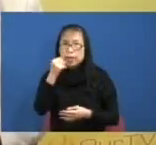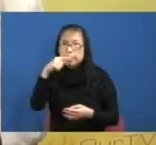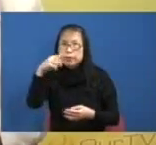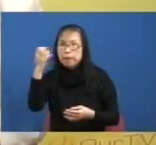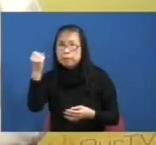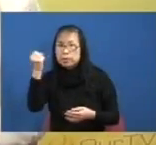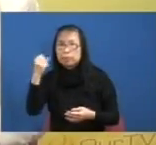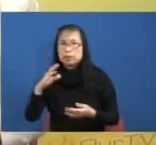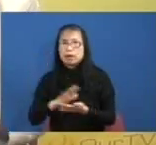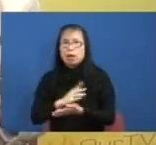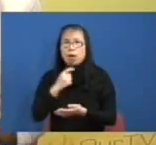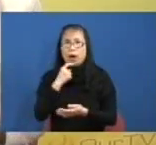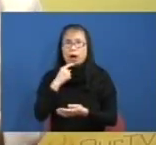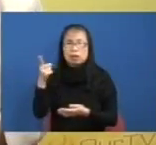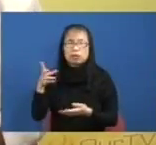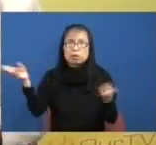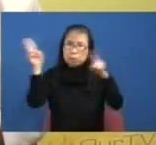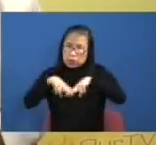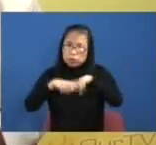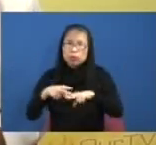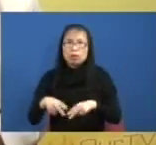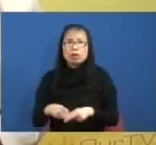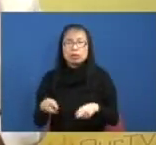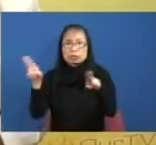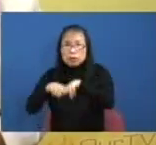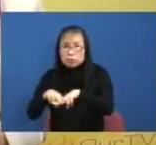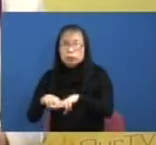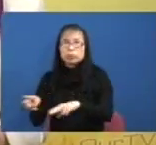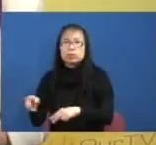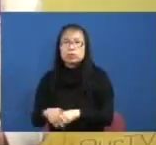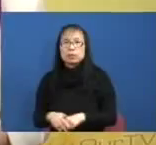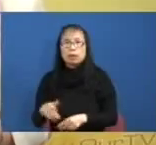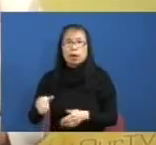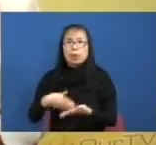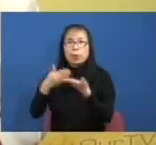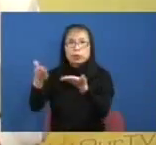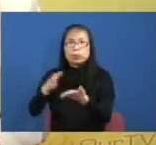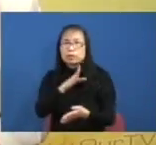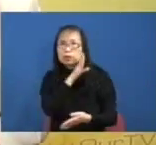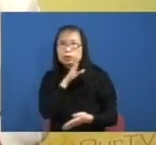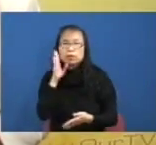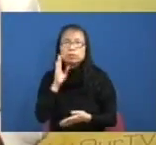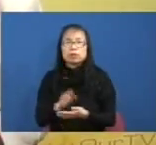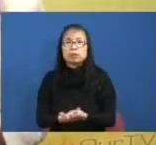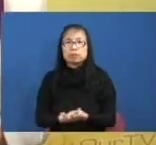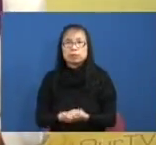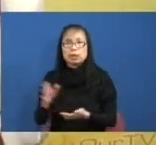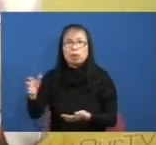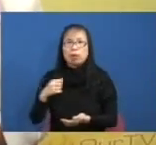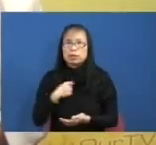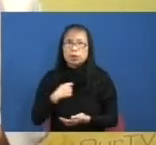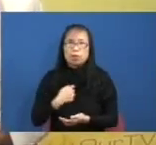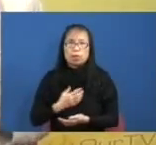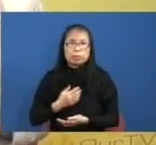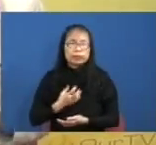到又話要執，咁執咗之後咧又係去嗰啲即係賭舞式商場成日見到嗰啲咁嘅餐廳。我就好痛